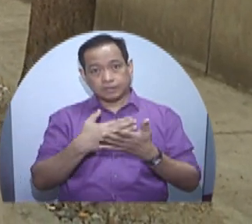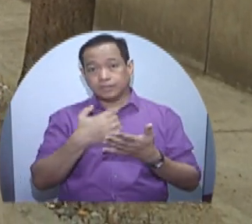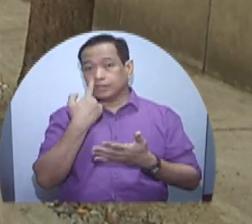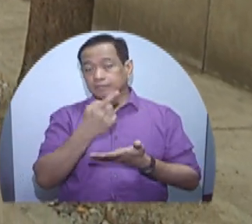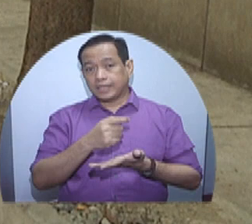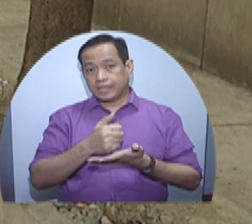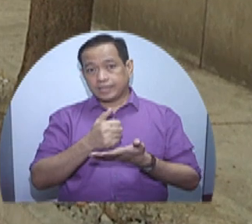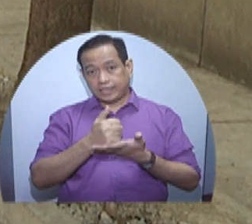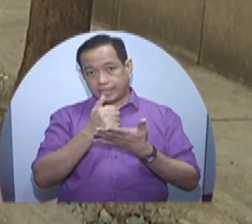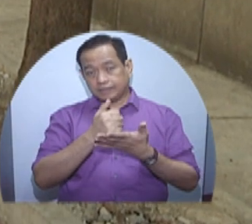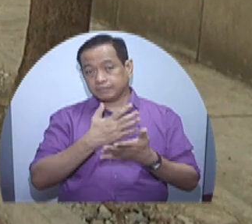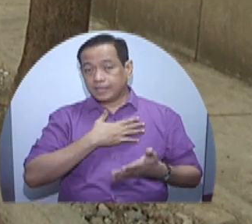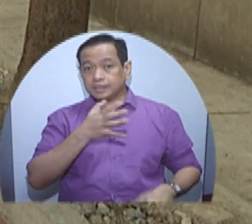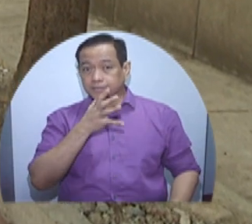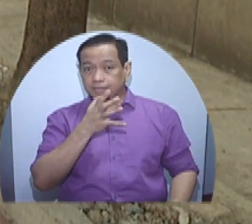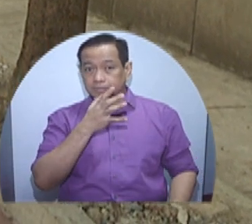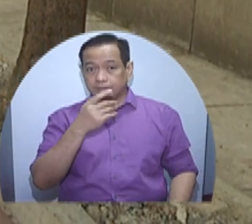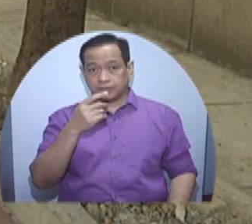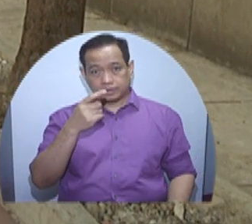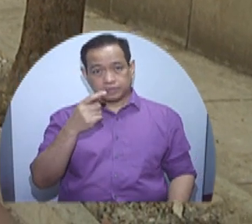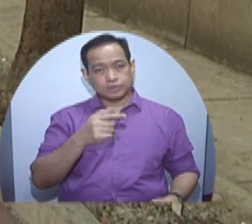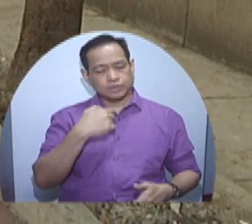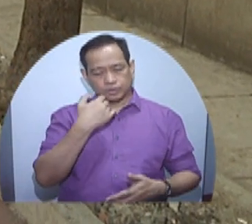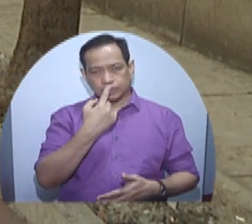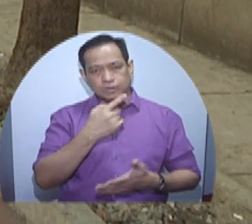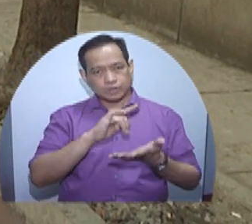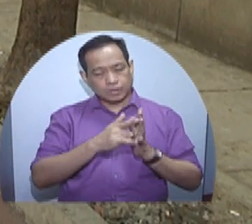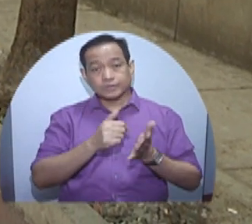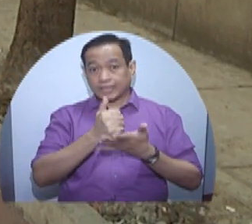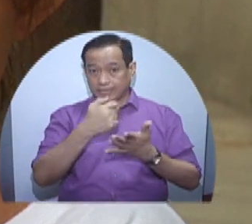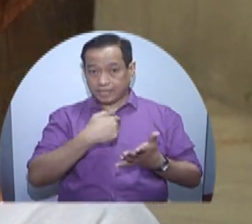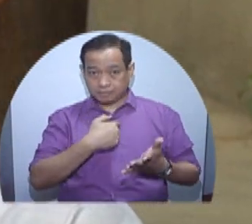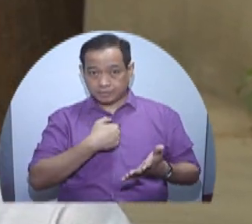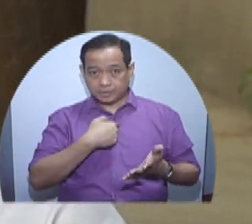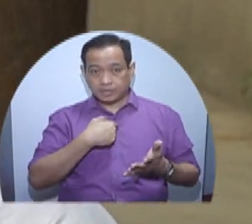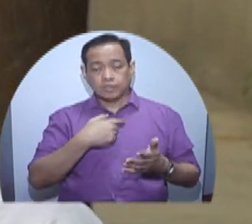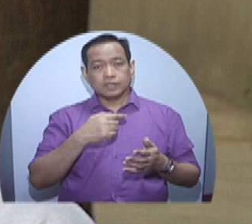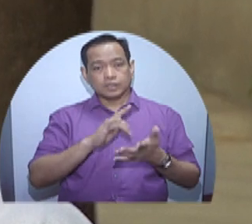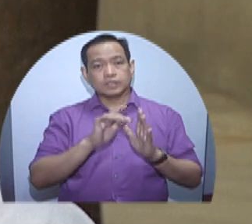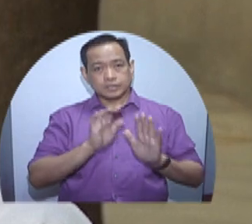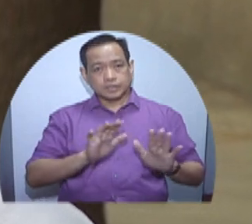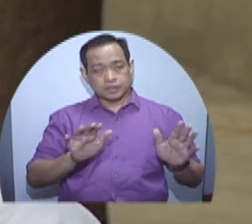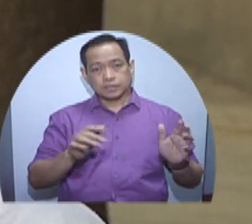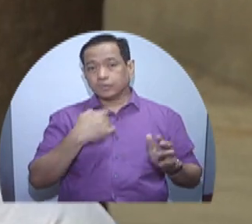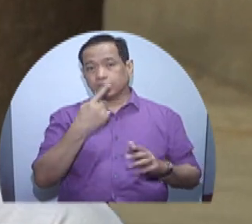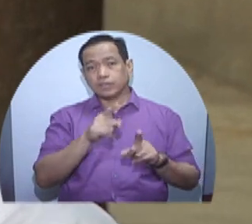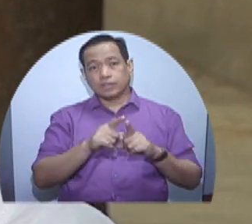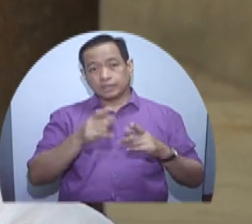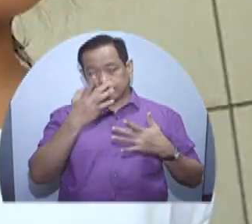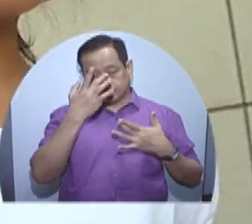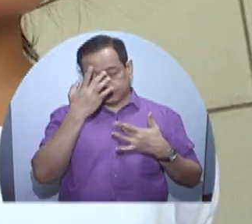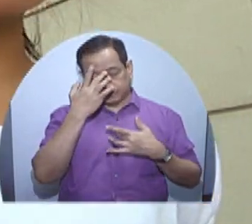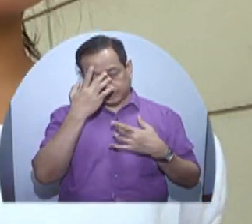po sa mga tumulong kay mama, sa akin po, at sa mga bata. Sa mga batang